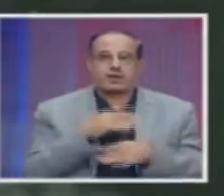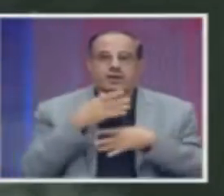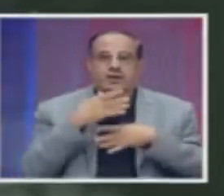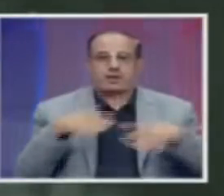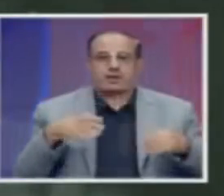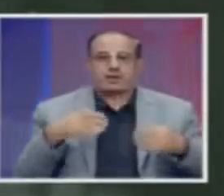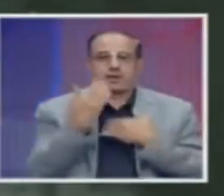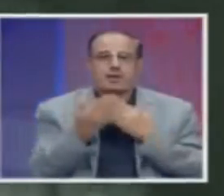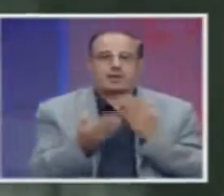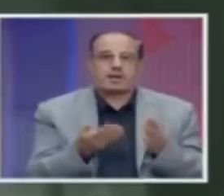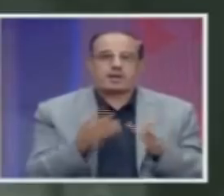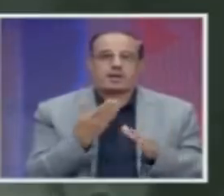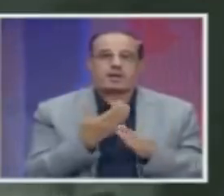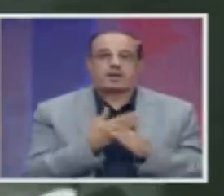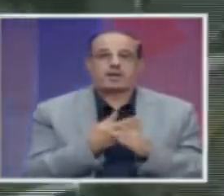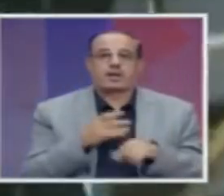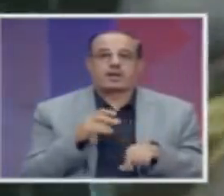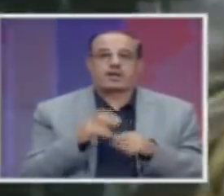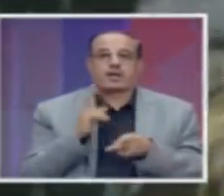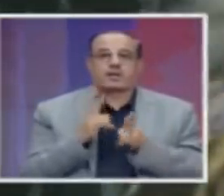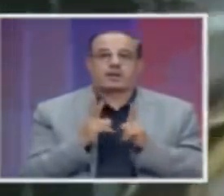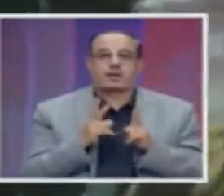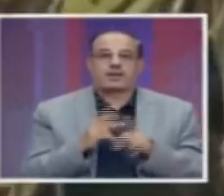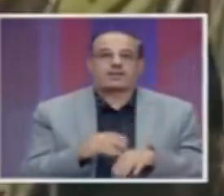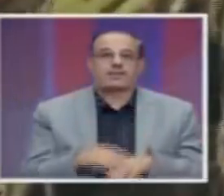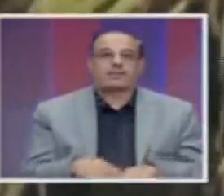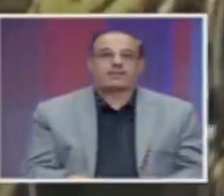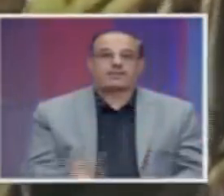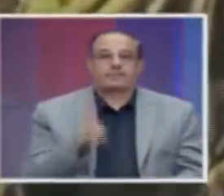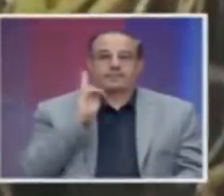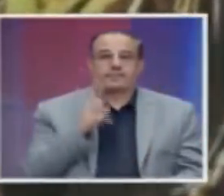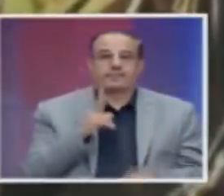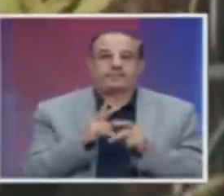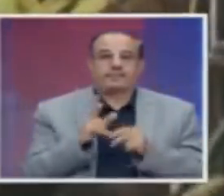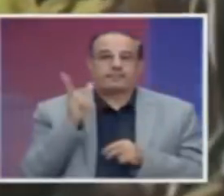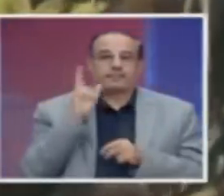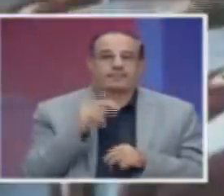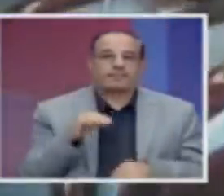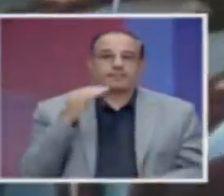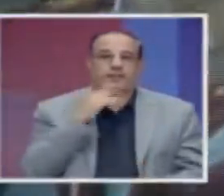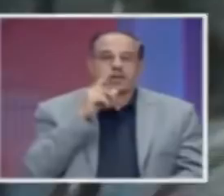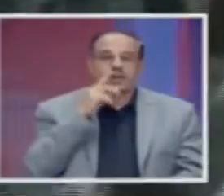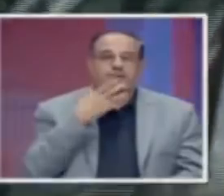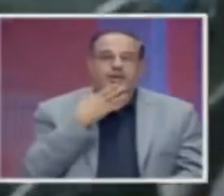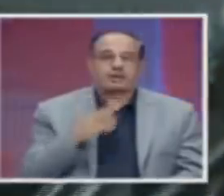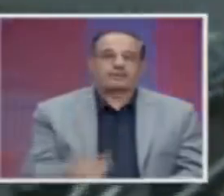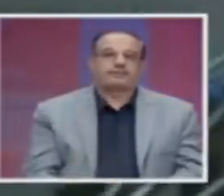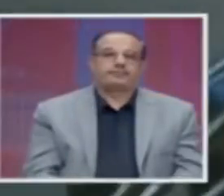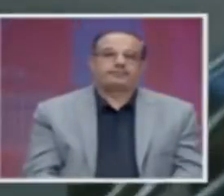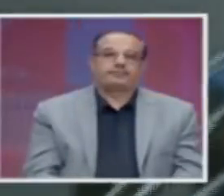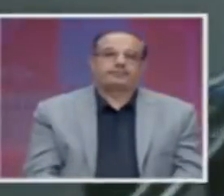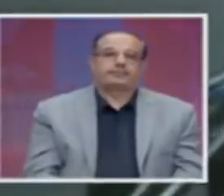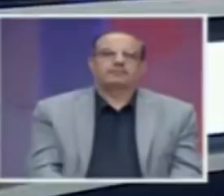التي ستقدم على مدار أيام المهرجان. تابع لكم المؤتمر الصحفي لمياء موافي،